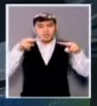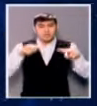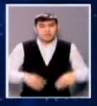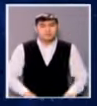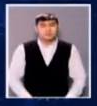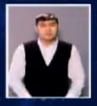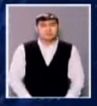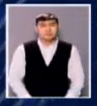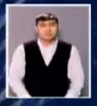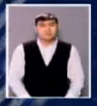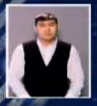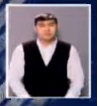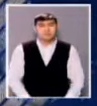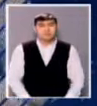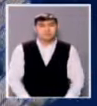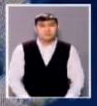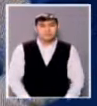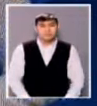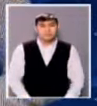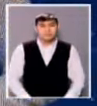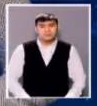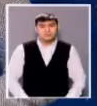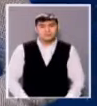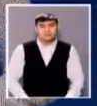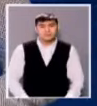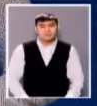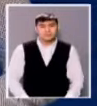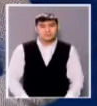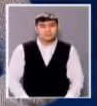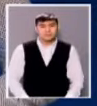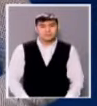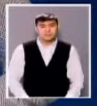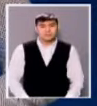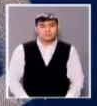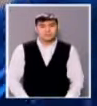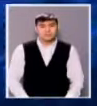Қайраттың жұлдызы Артур Ботпанов, жаңалық қызметі.